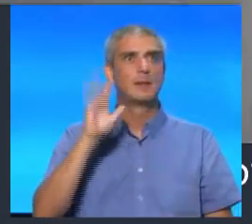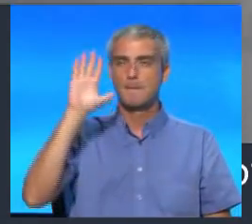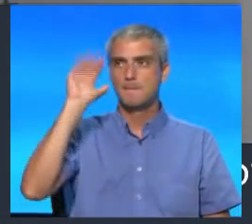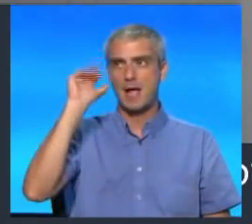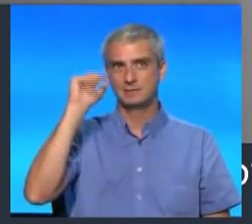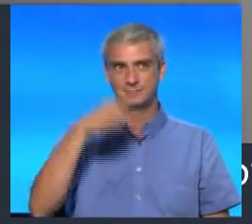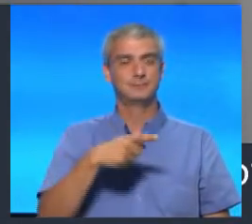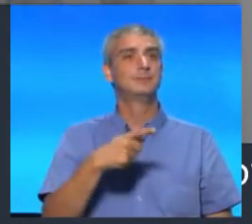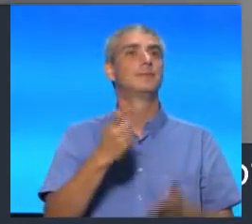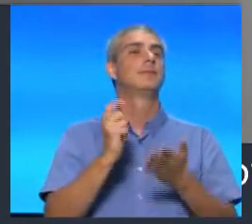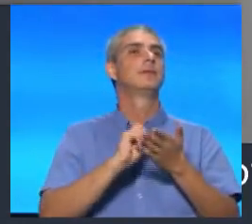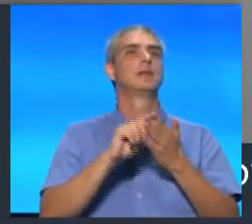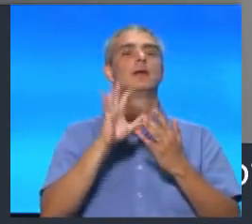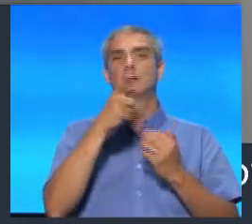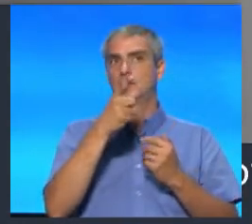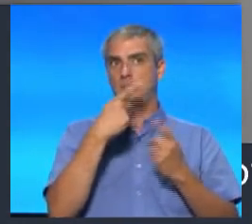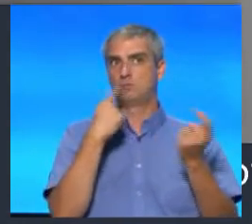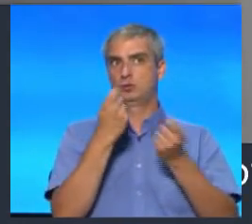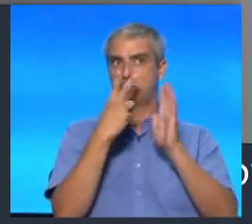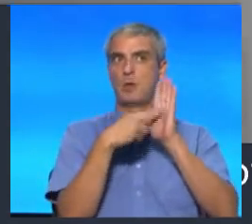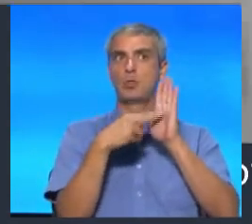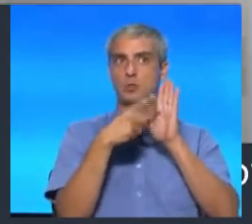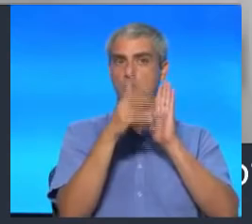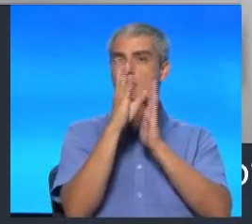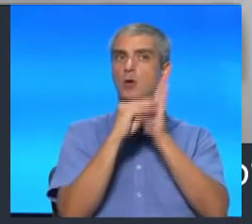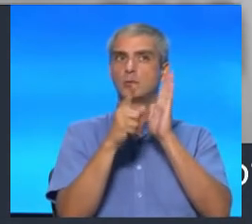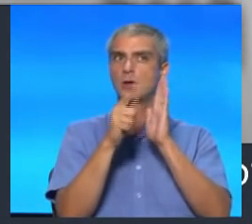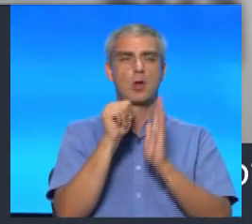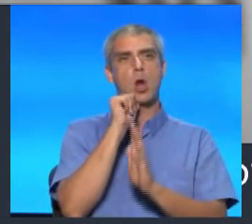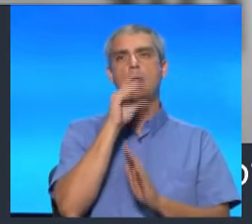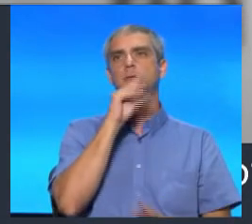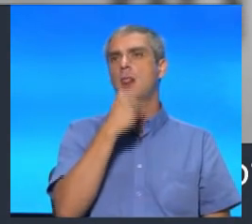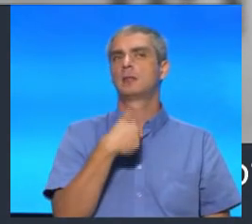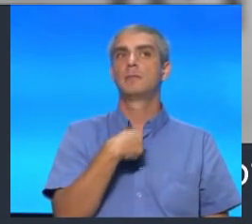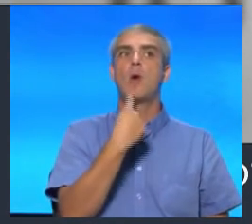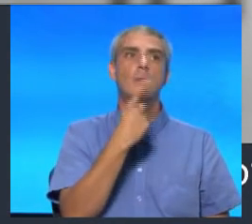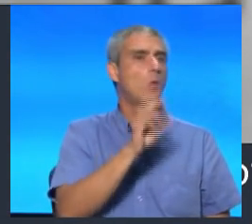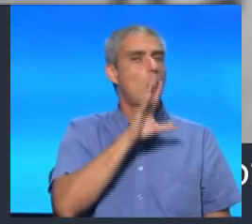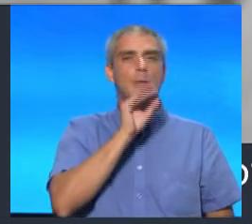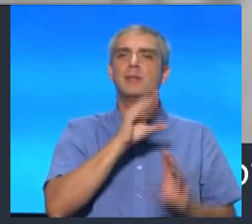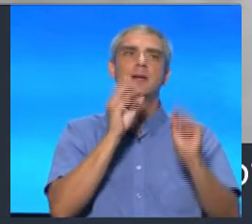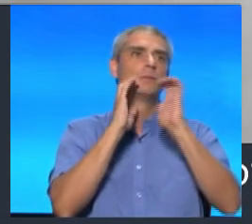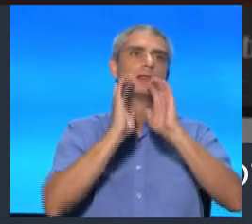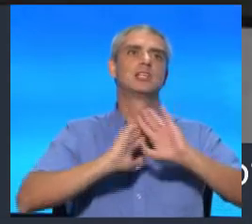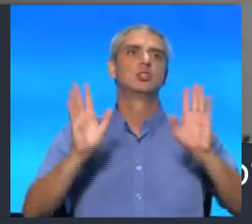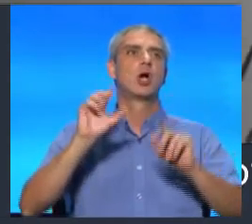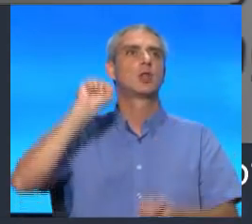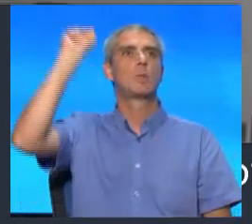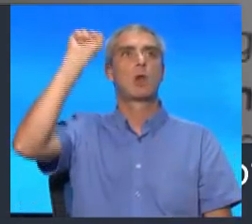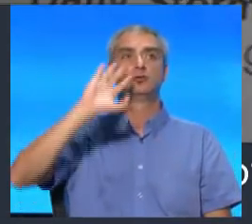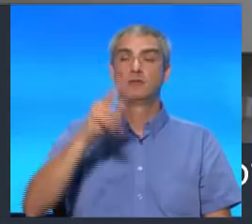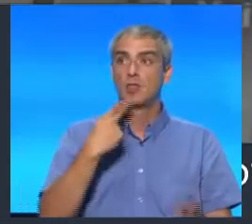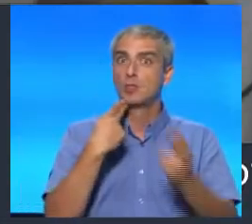מנהל קבוצת הפייסבוק שבה פורסמה במקור התמונה שהוא עתקה, סירב לדבר איתנו ומסר שהוא אינו מדבר עם התקשורת הבולשוויקית.